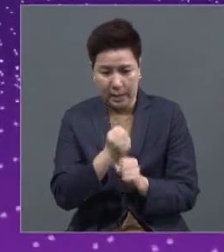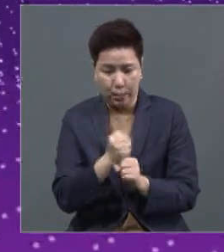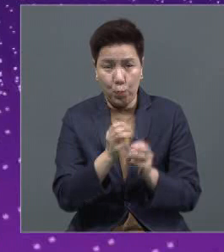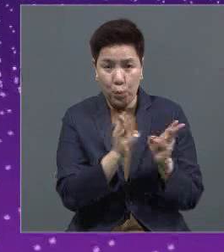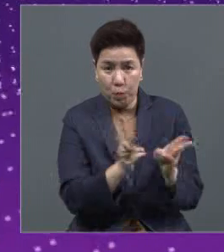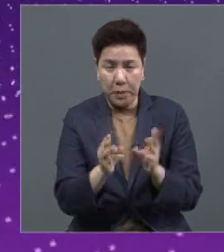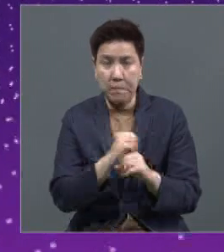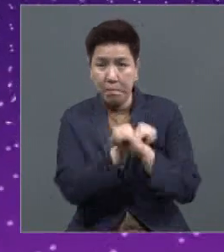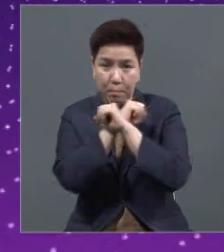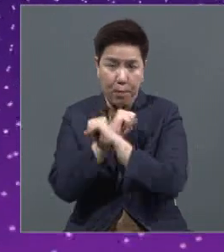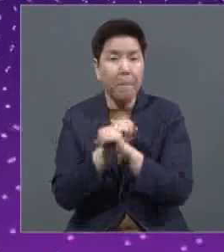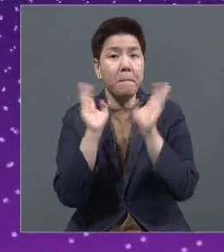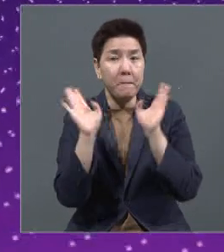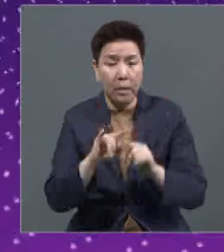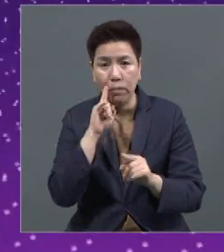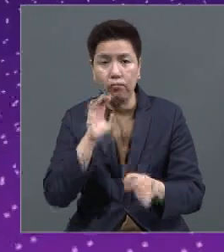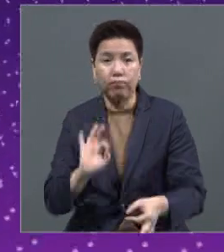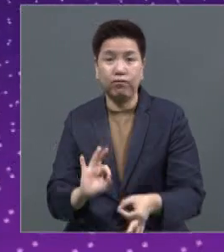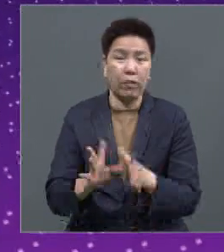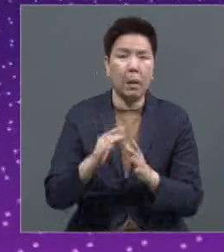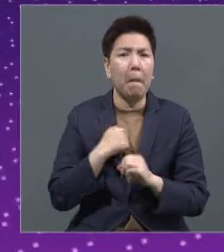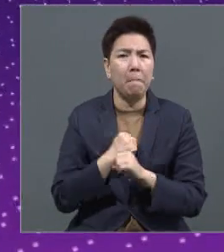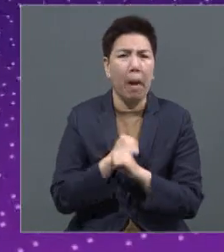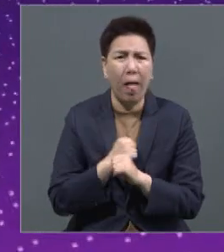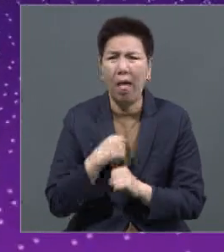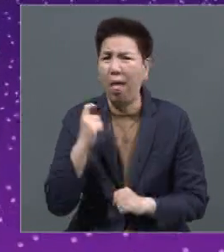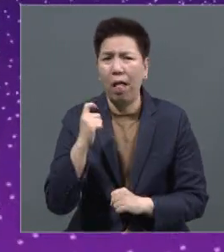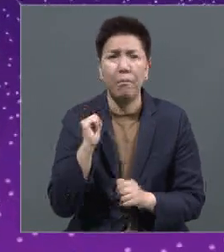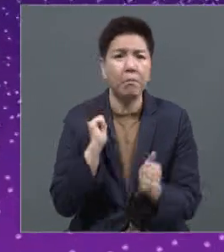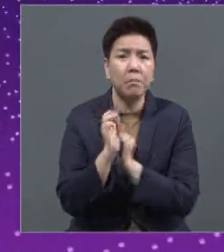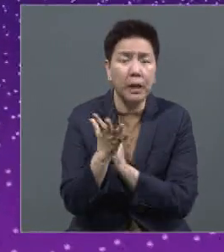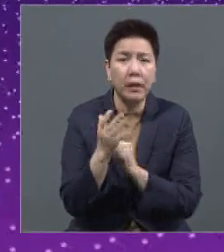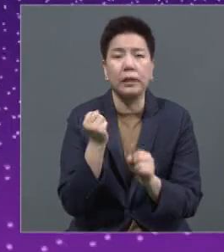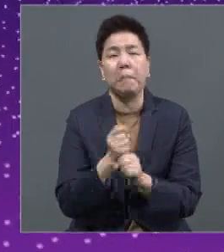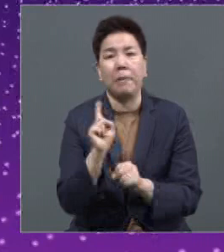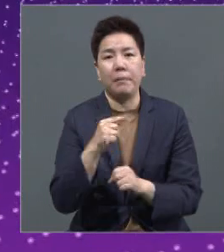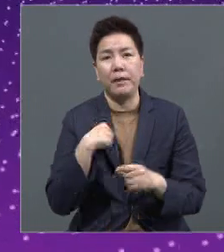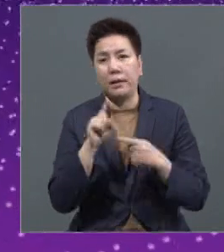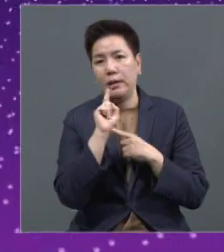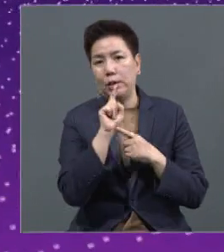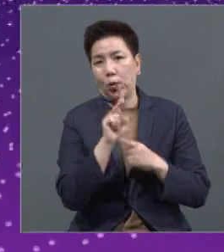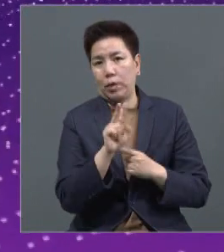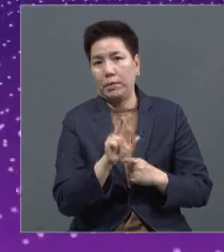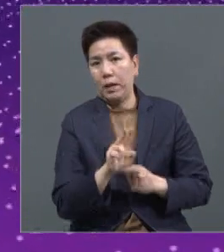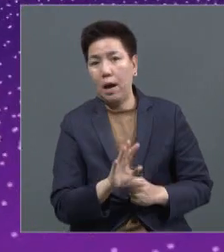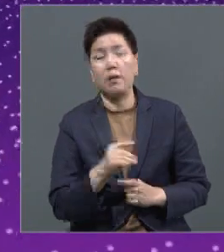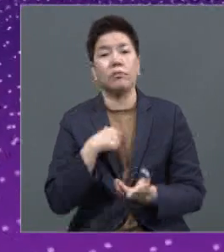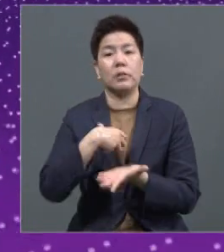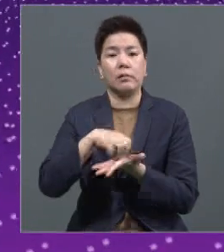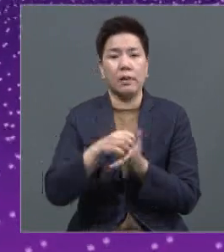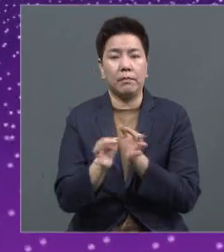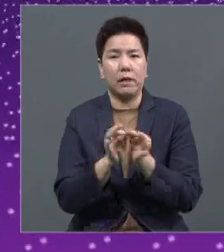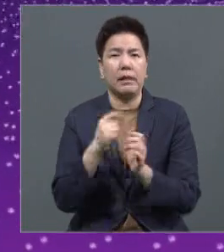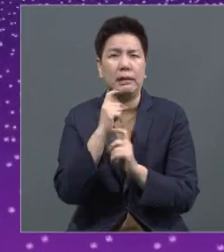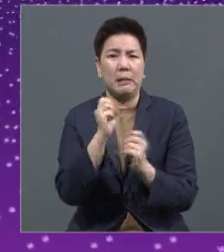มานะครับสมมุติว่าถ้ามันเกิดขึ้นมาแล้วป้องกันไม่ทันแล้วเนี่ยจะต้องทำอย่างไร 1 2 3 4 5เพื่อความปลอดภัยแล้วก็